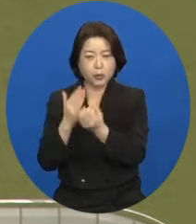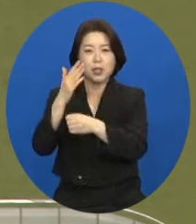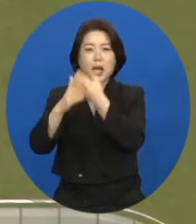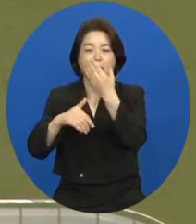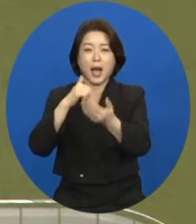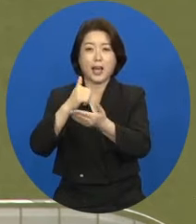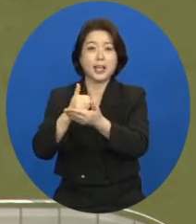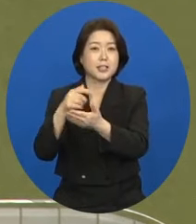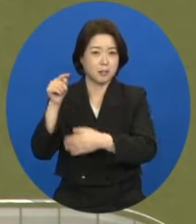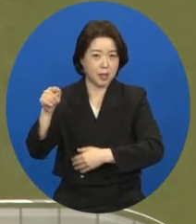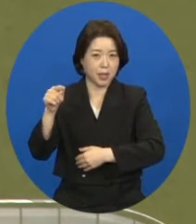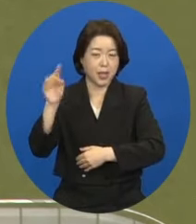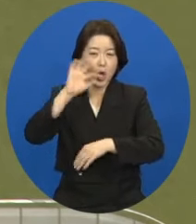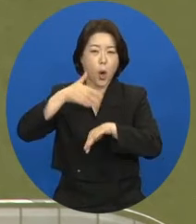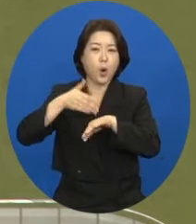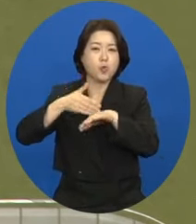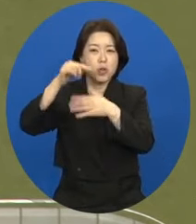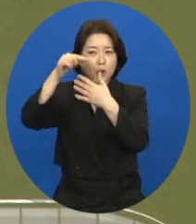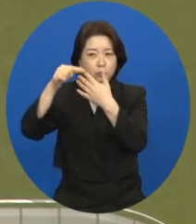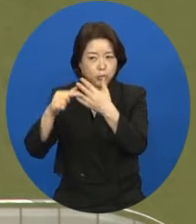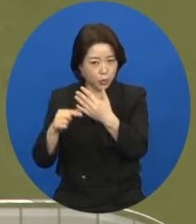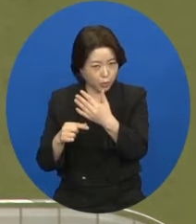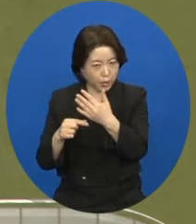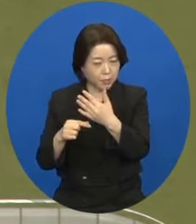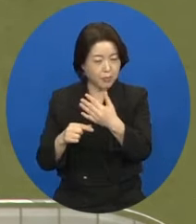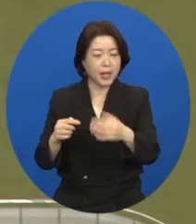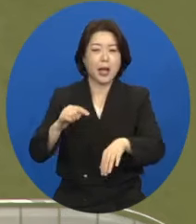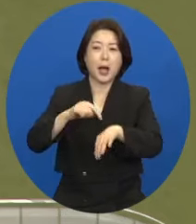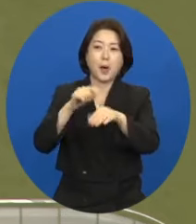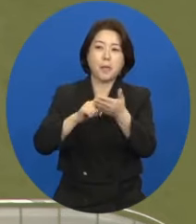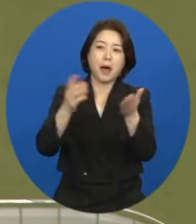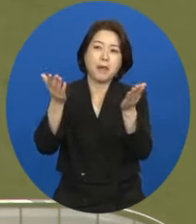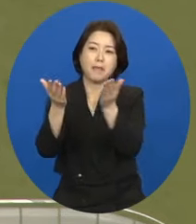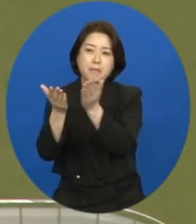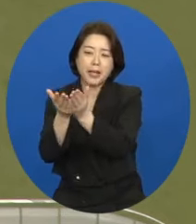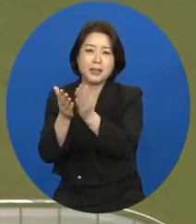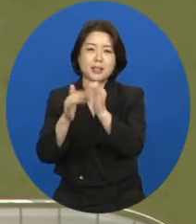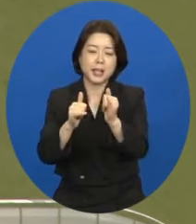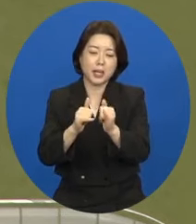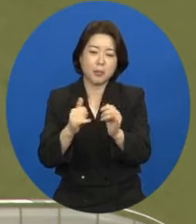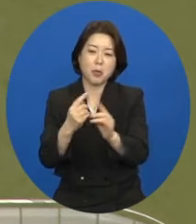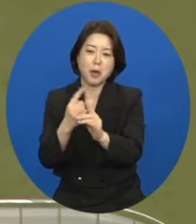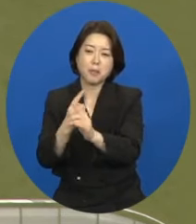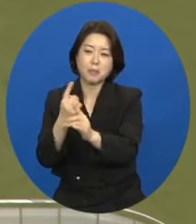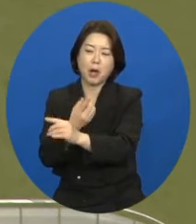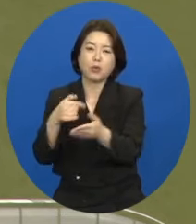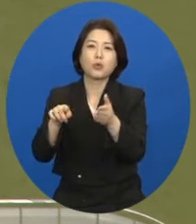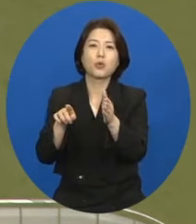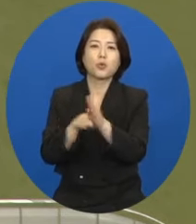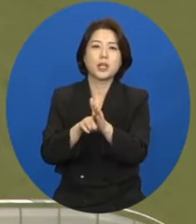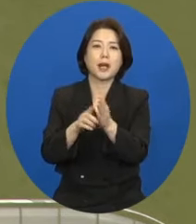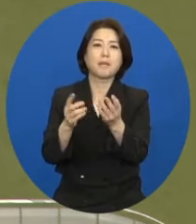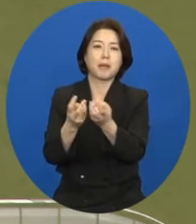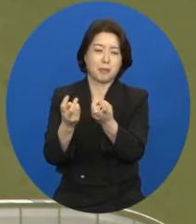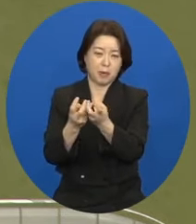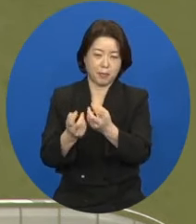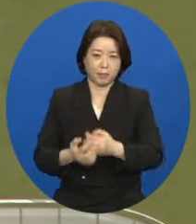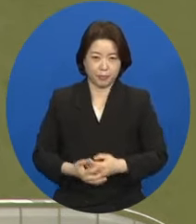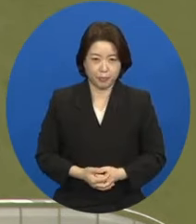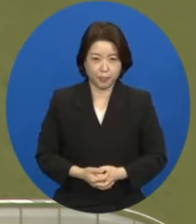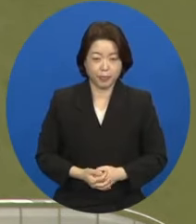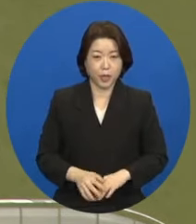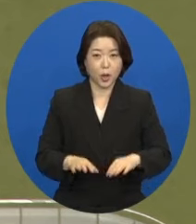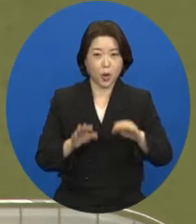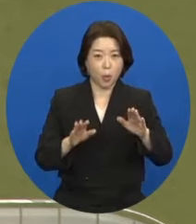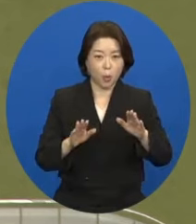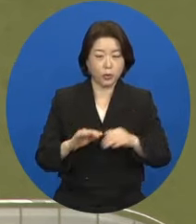학교, 하나님께서 마음에 맞는 사람을 만드시기 위한 학교예요. 그런데 오늘 25장에 굉장히 중요한 과목을 다윗이